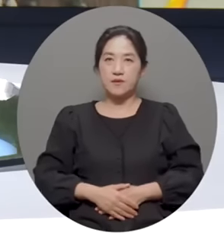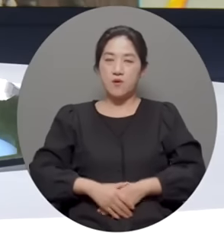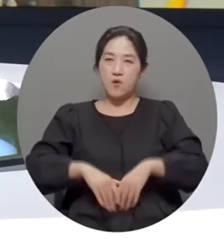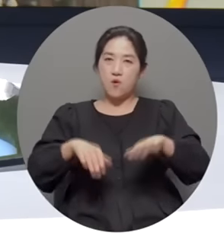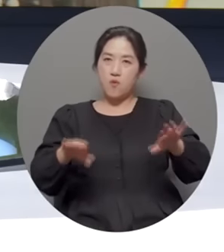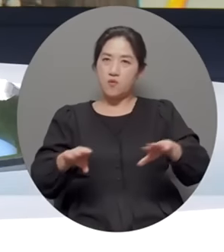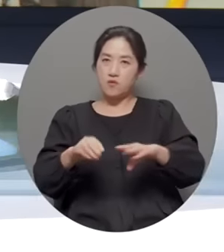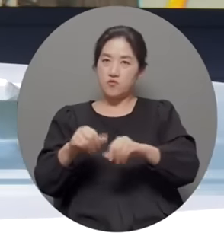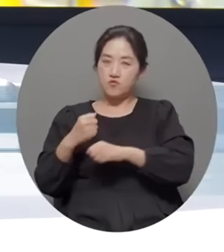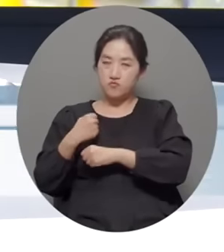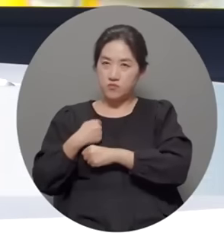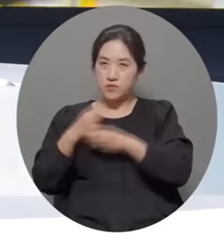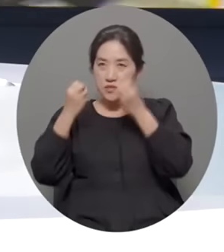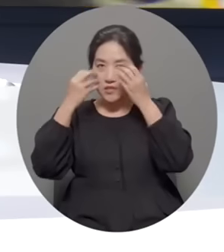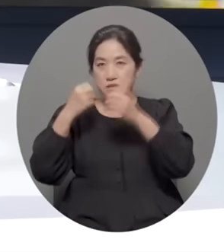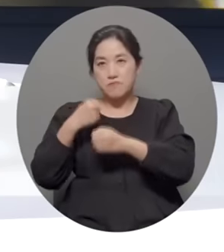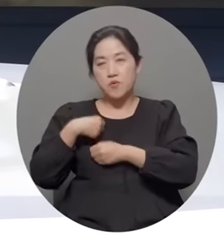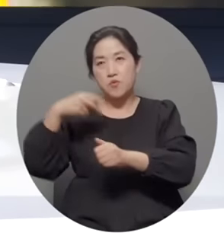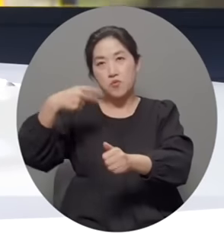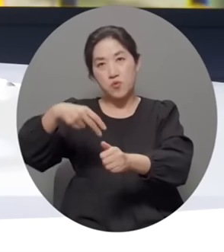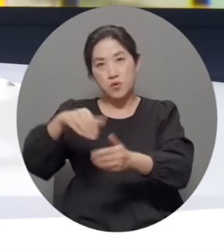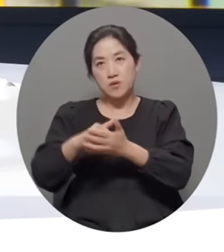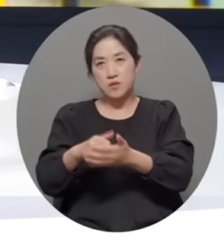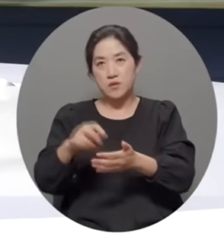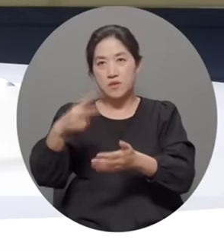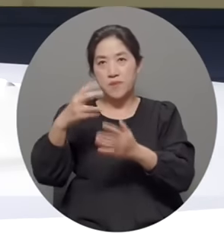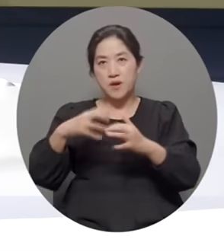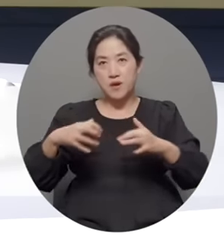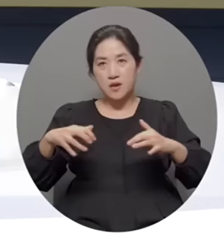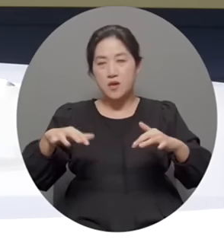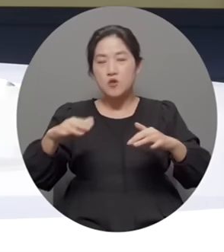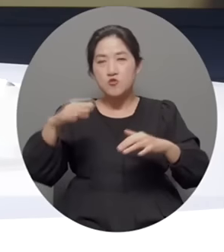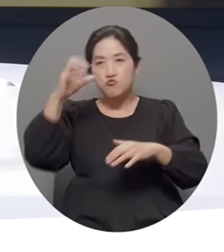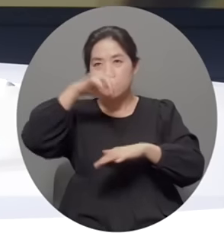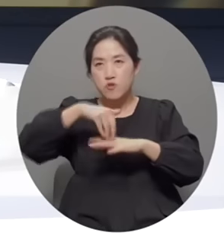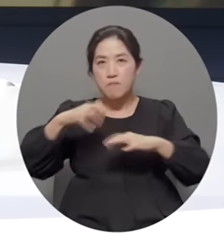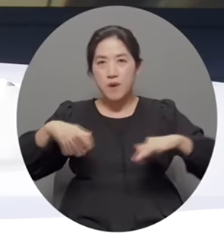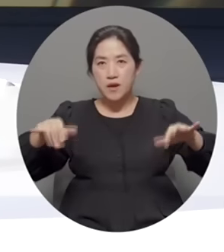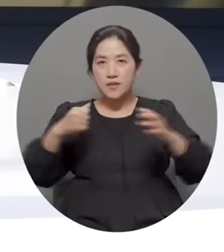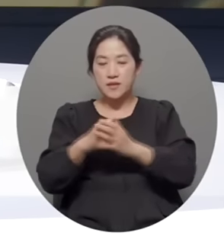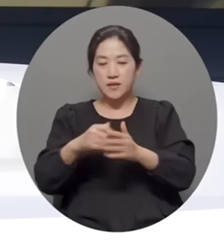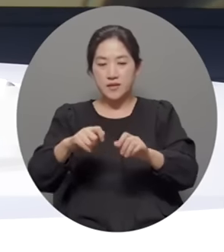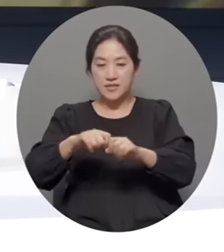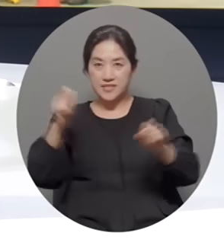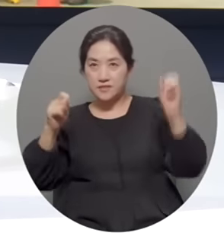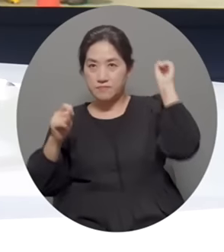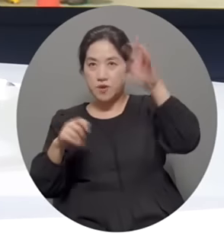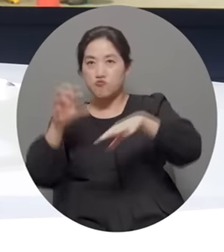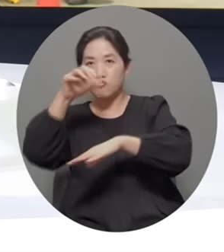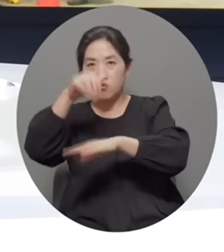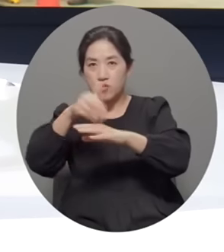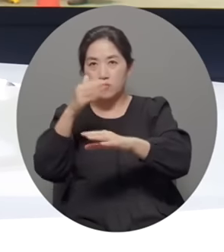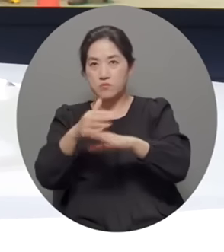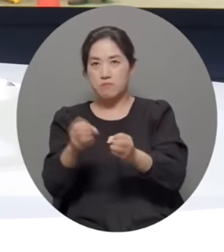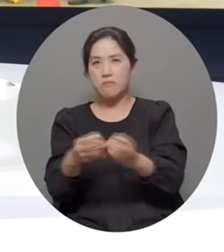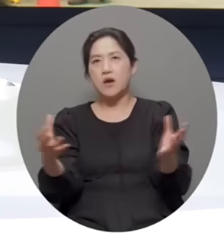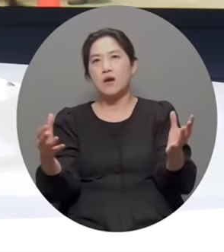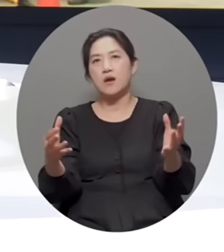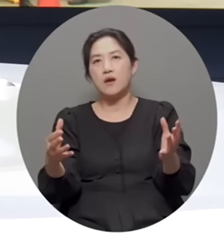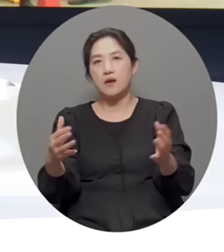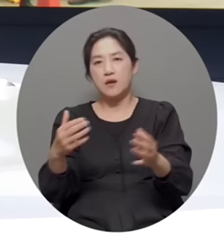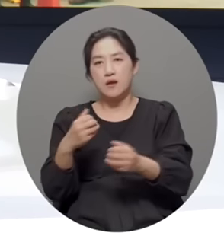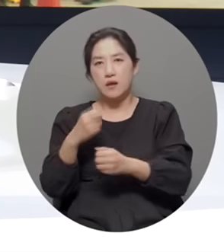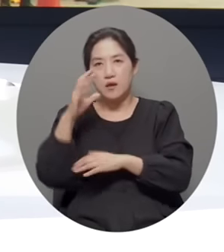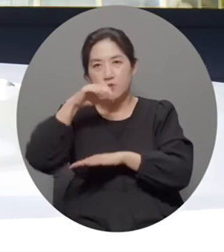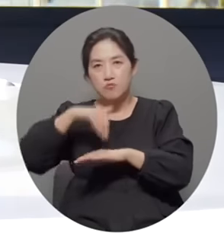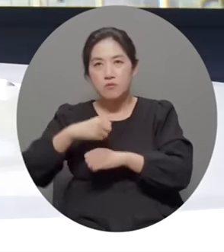오늘 한 육군 신병 교육대에서 200명 넘는 훈련병이 참여한 수류탄 투척 훈련 중에 수류탄 폭발 사고로 훈련병이